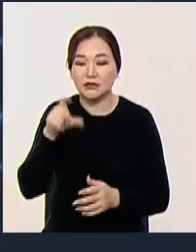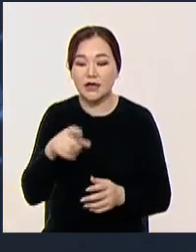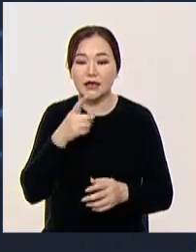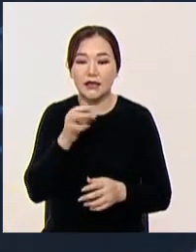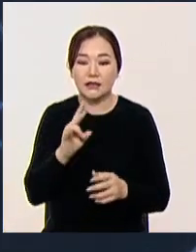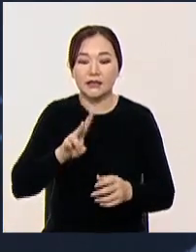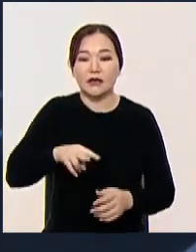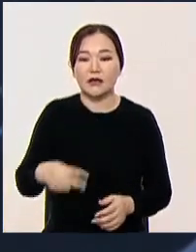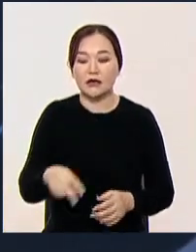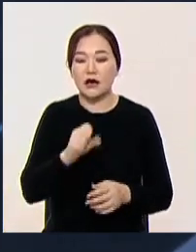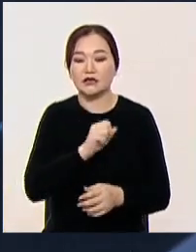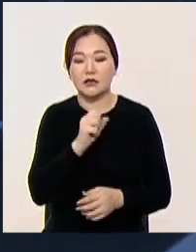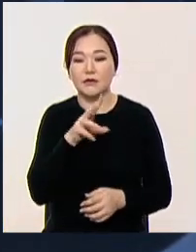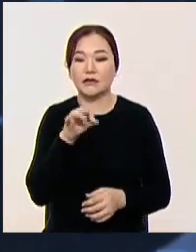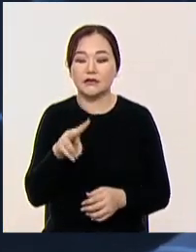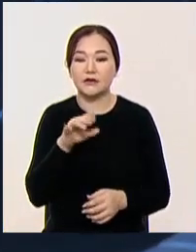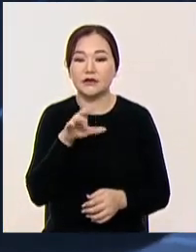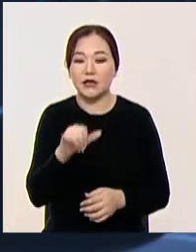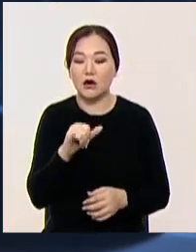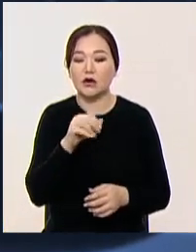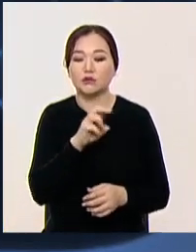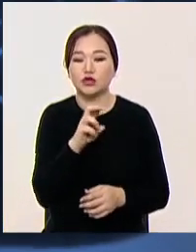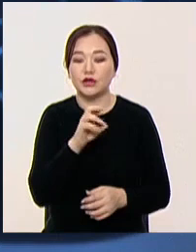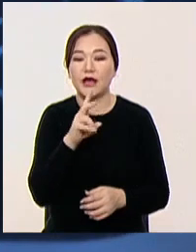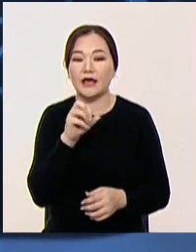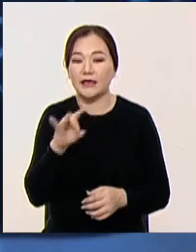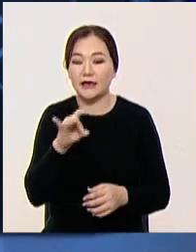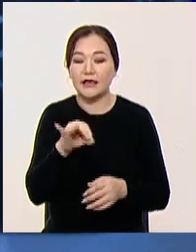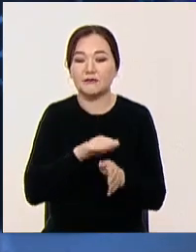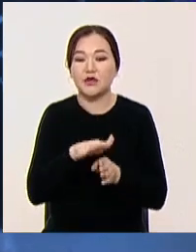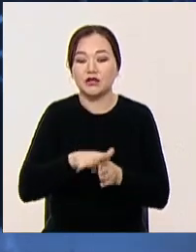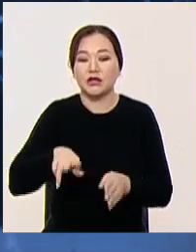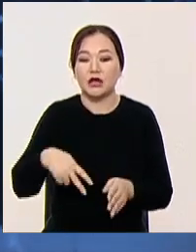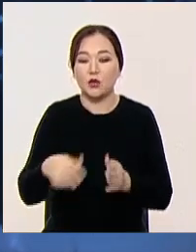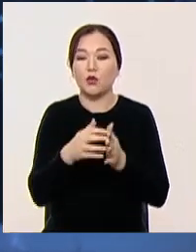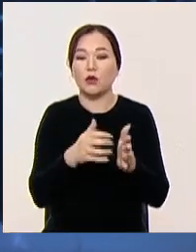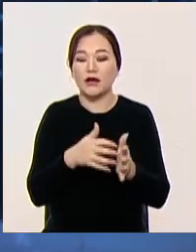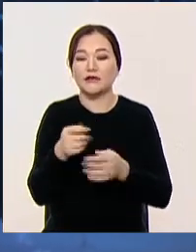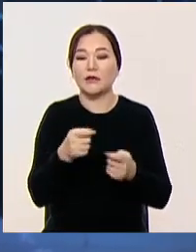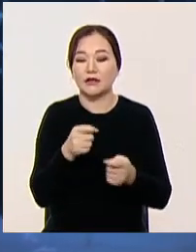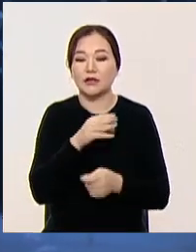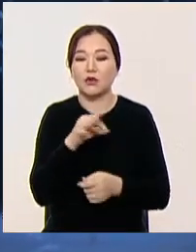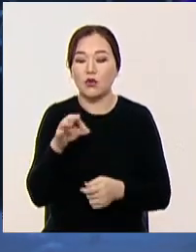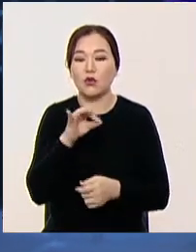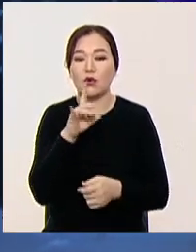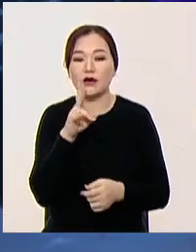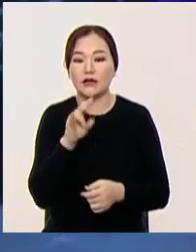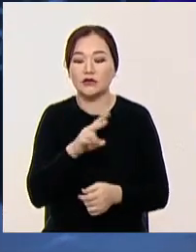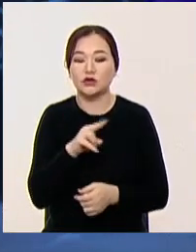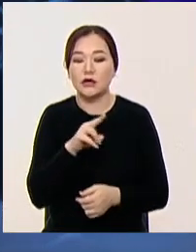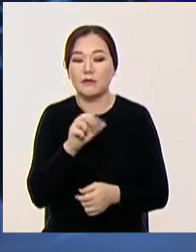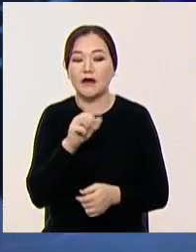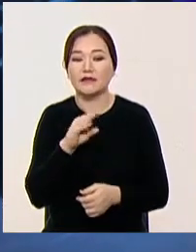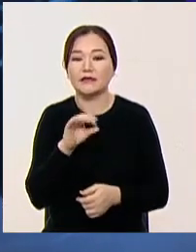директор компании «ArcelorMittal Temirtau» Биджу Наир и исполнительный директор угольного департамента и ТО «Оркен» Джелсон